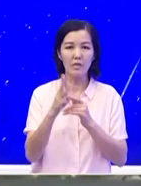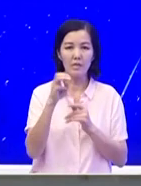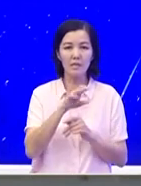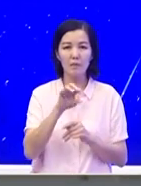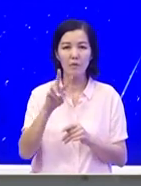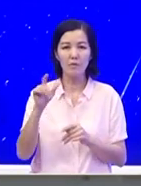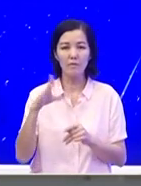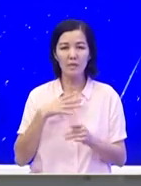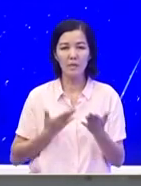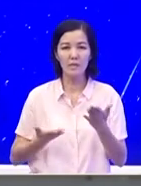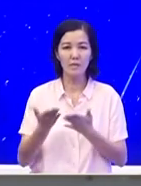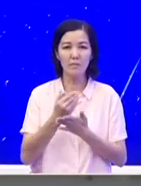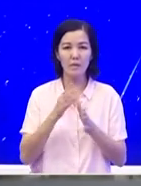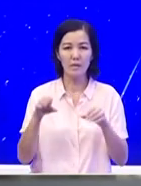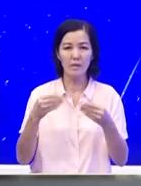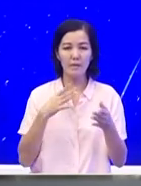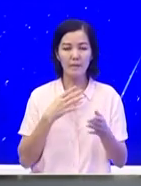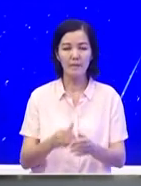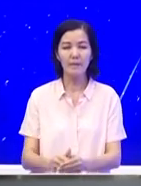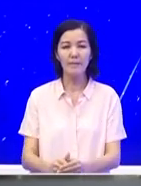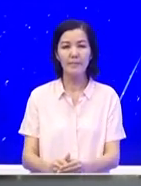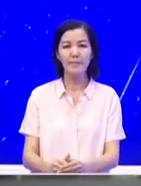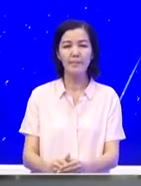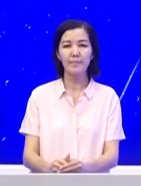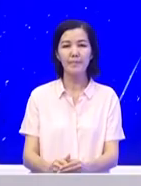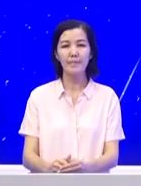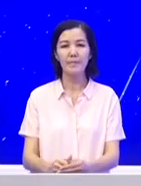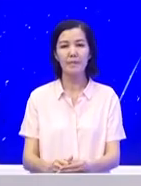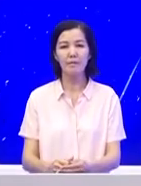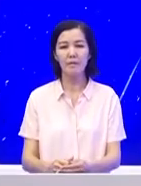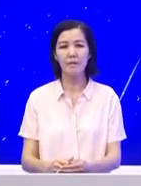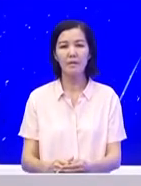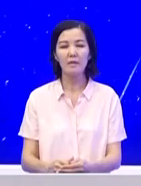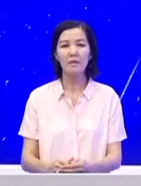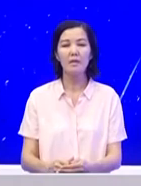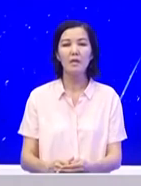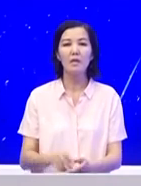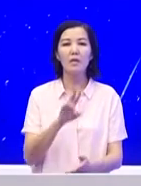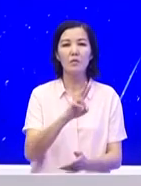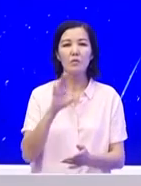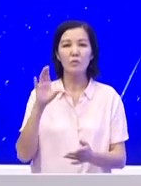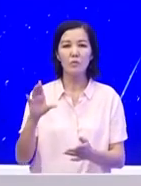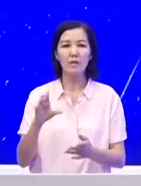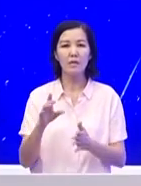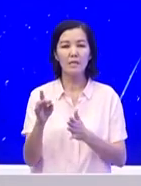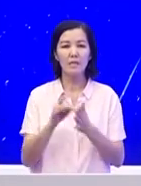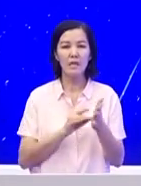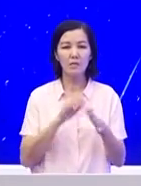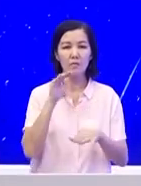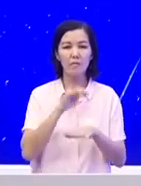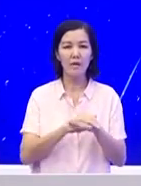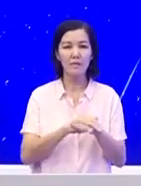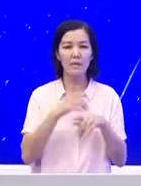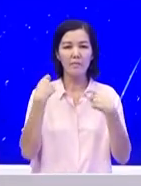миллионов тенге. В столице выявлено сразу несколько фактов